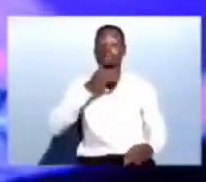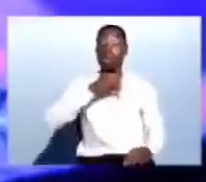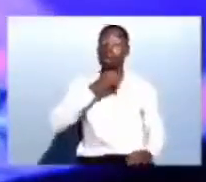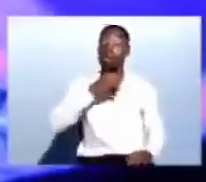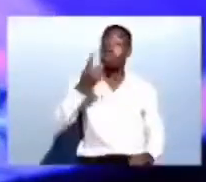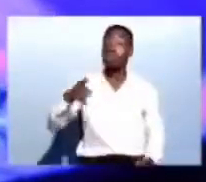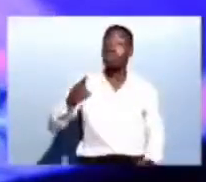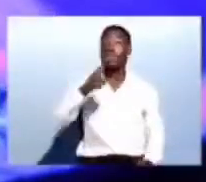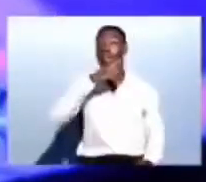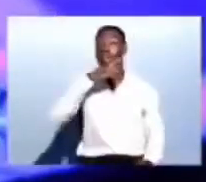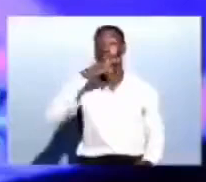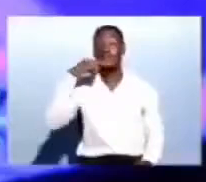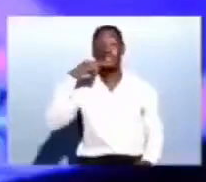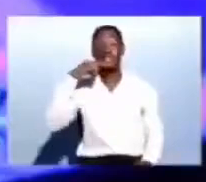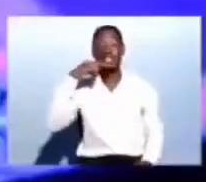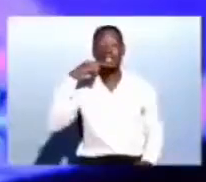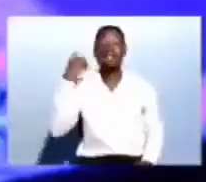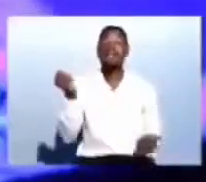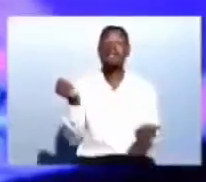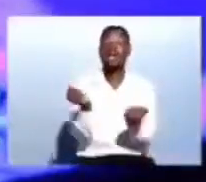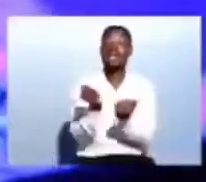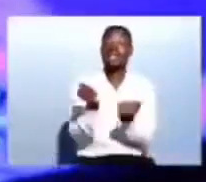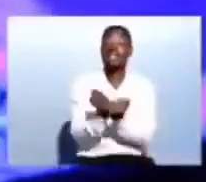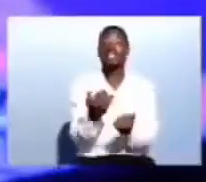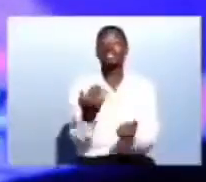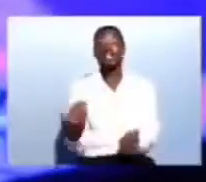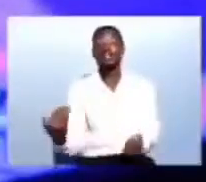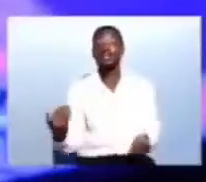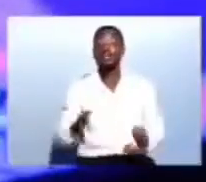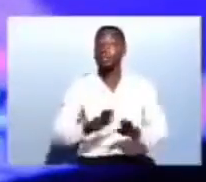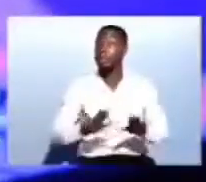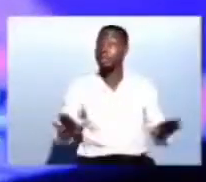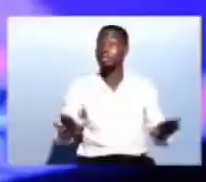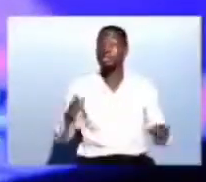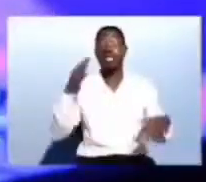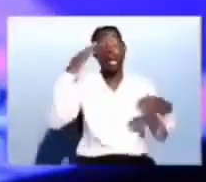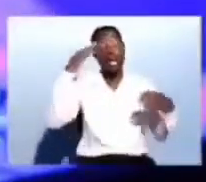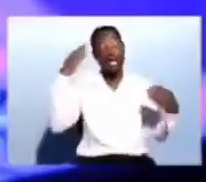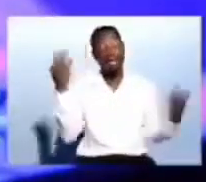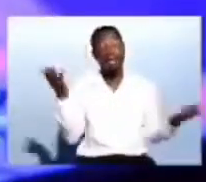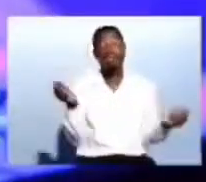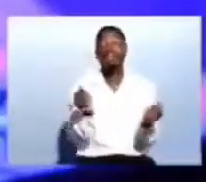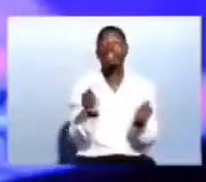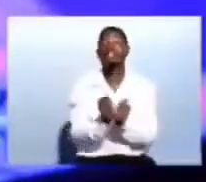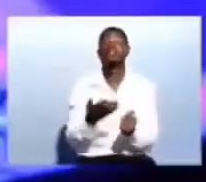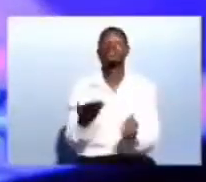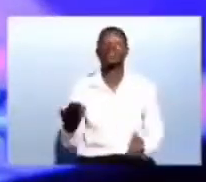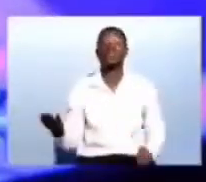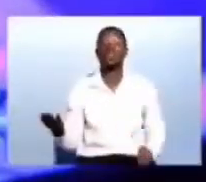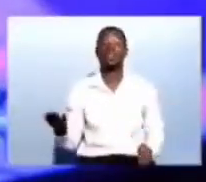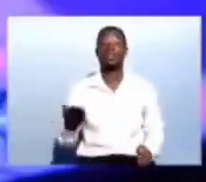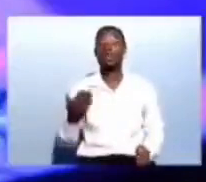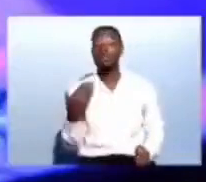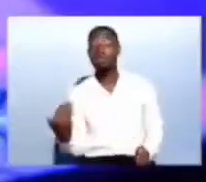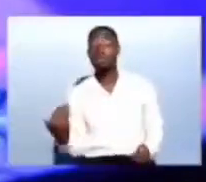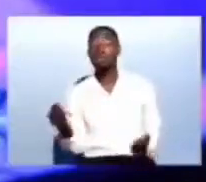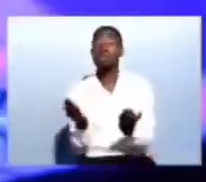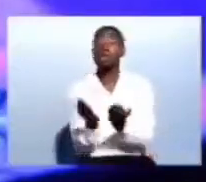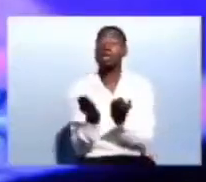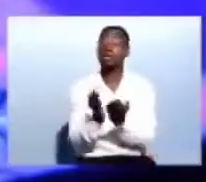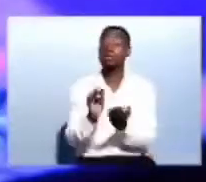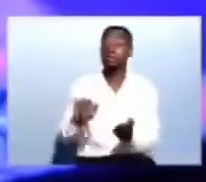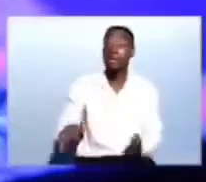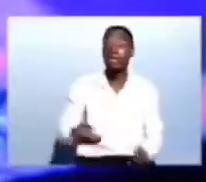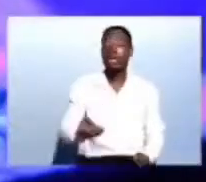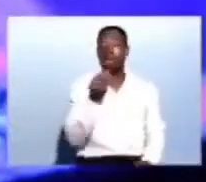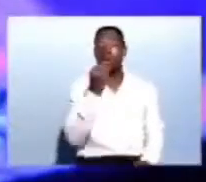mwanaume inatosha. Mradi anatengeneza watoto basi. Hajui kitu chochote. Watoto wanavyosoma hajui,